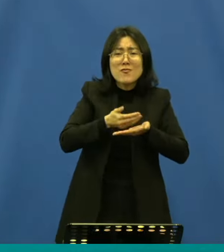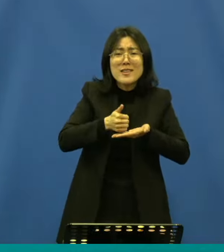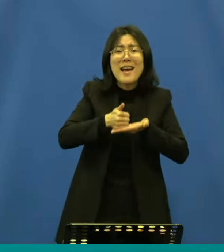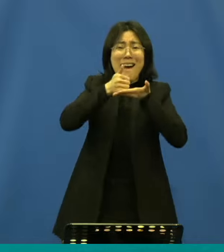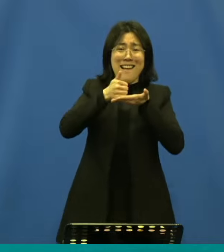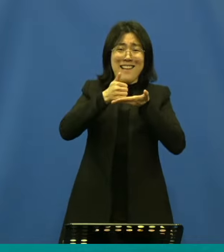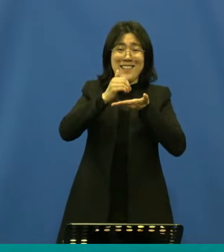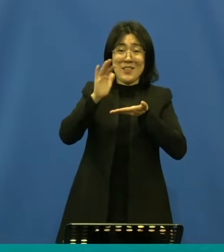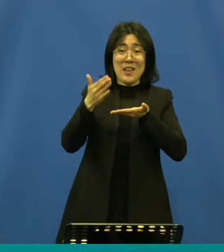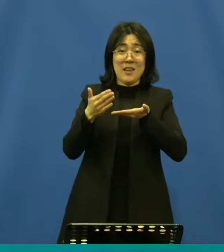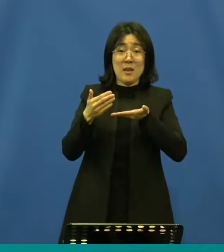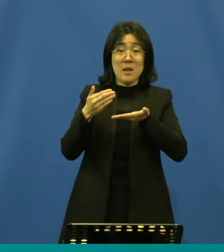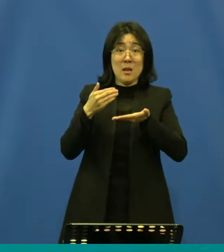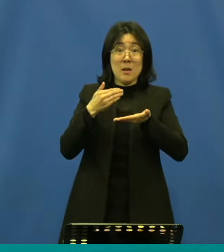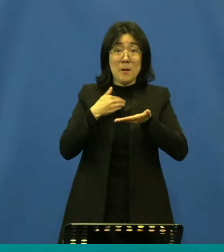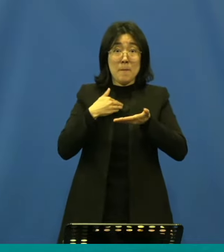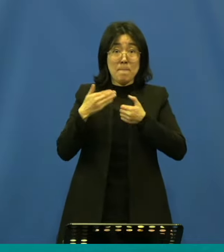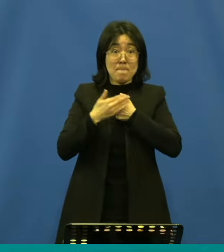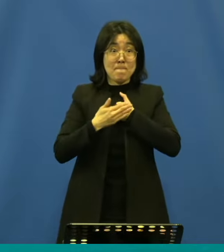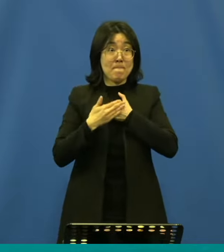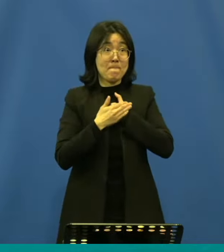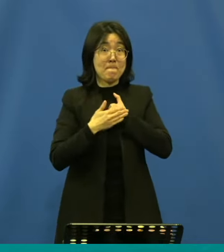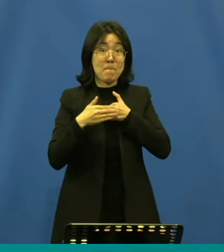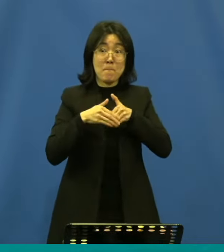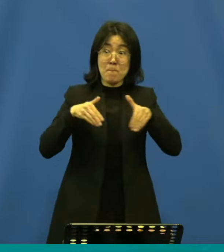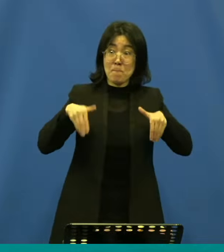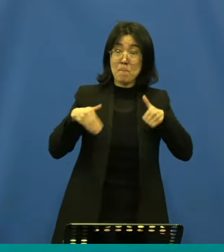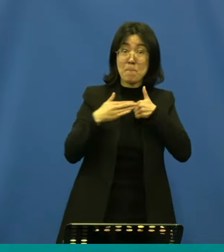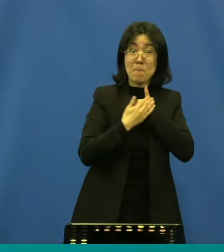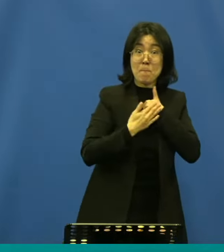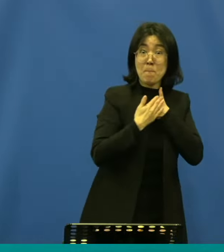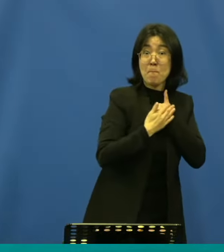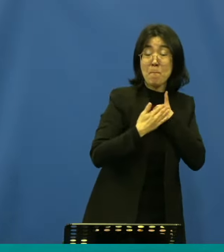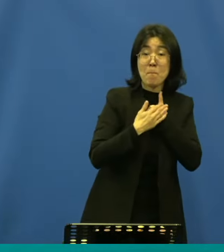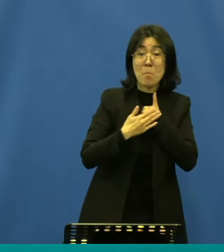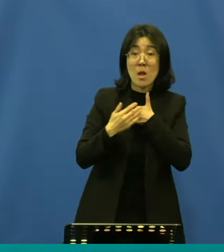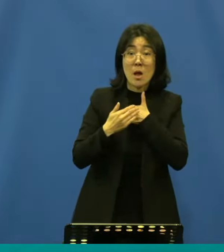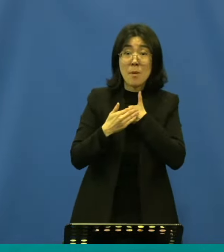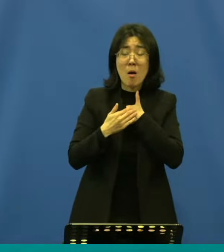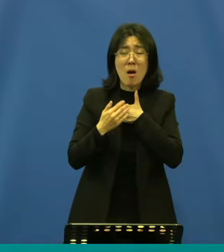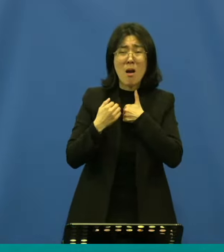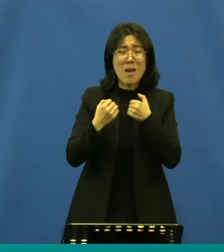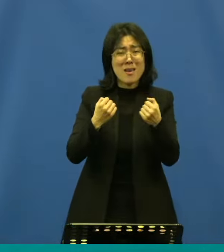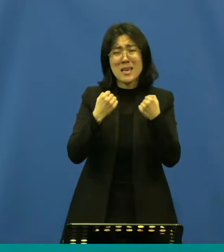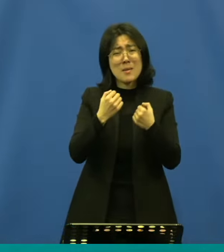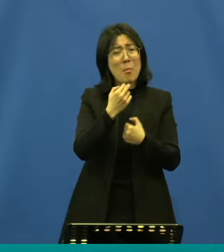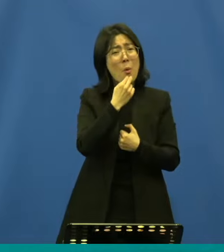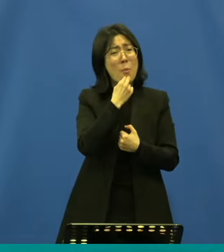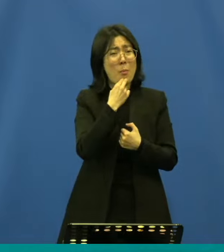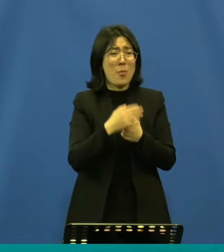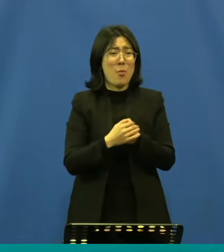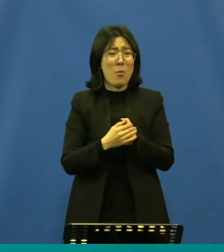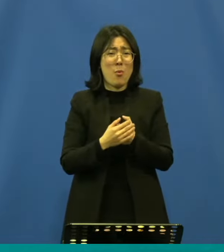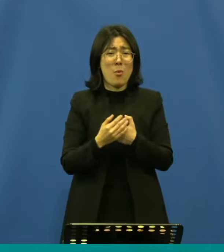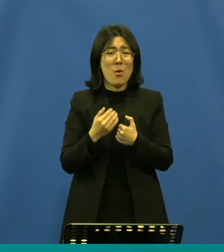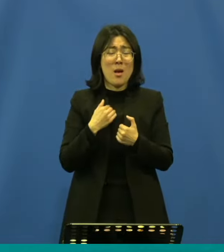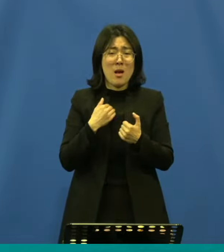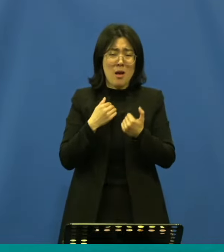내가 나를 보호하려고 하면 힘든 거예요. 그 언제 망가질지 모릅니다. 나라는 존재의 가치는 나에게 있는 게